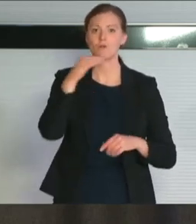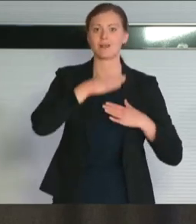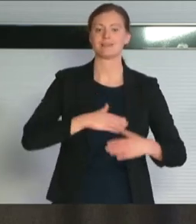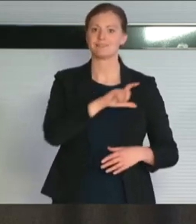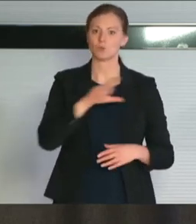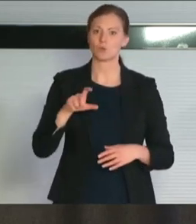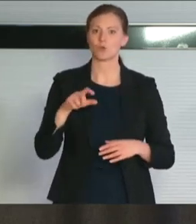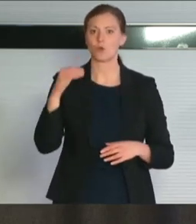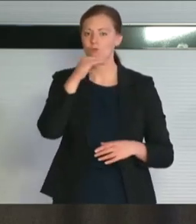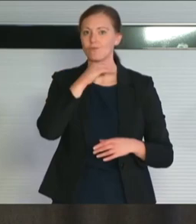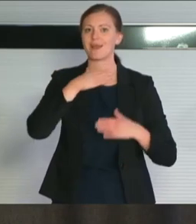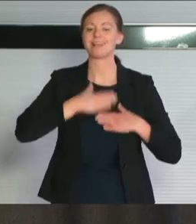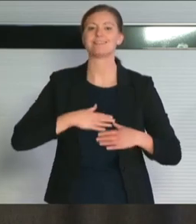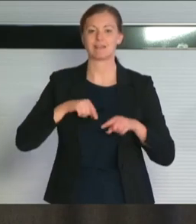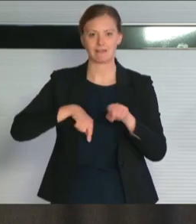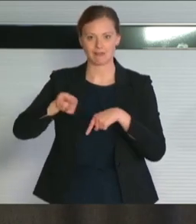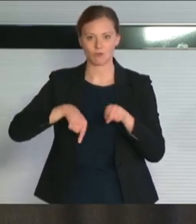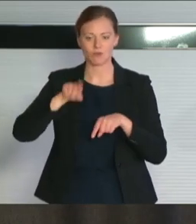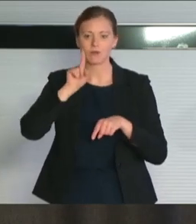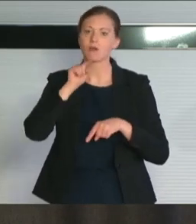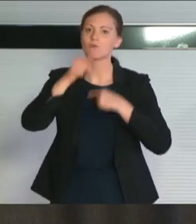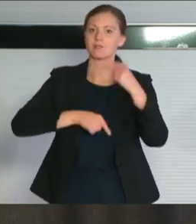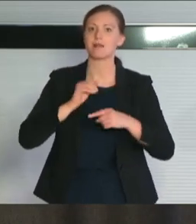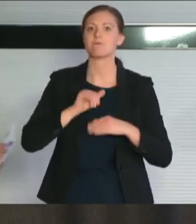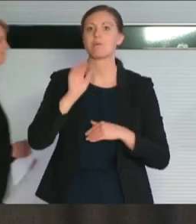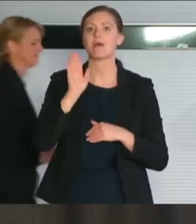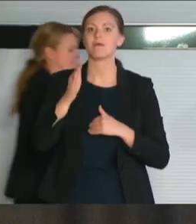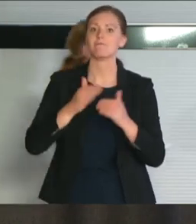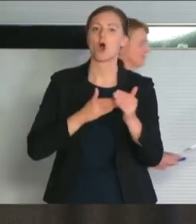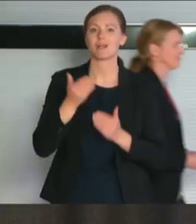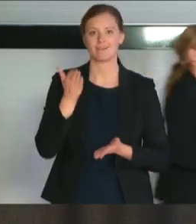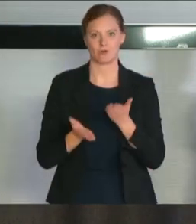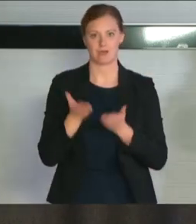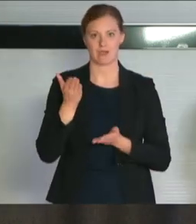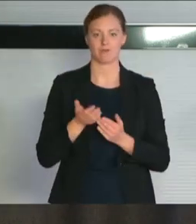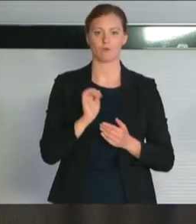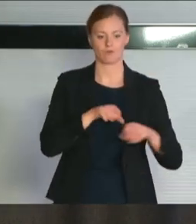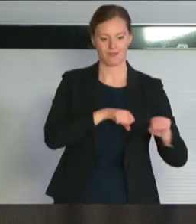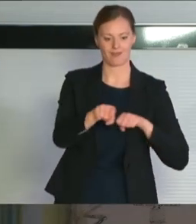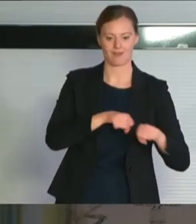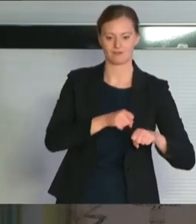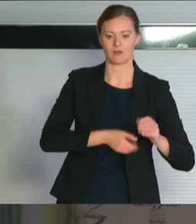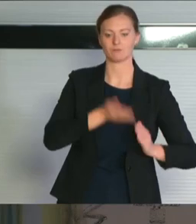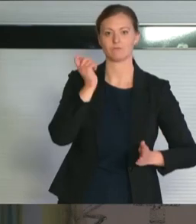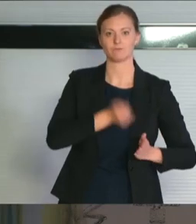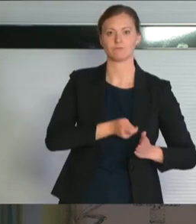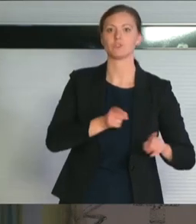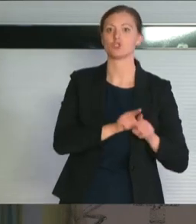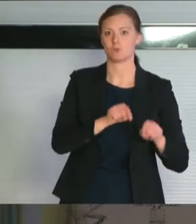Helsedirektoratet, som kan fortelle mer om de faglige vurderingene som ligger bak regjeringen sine beslutninger i dag.